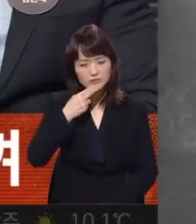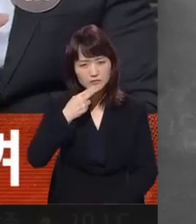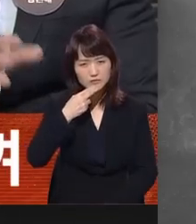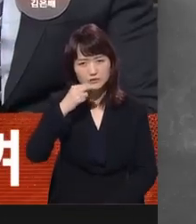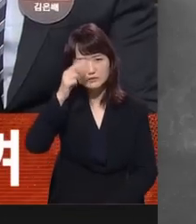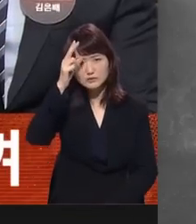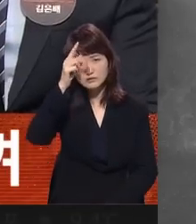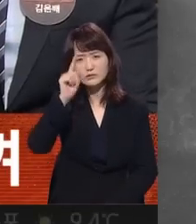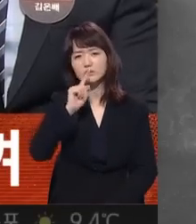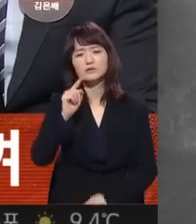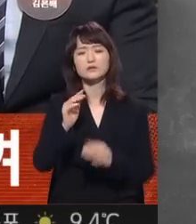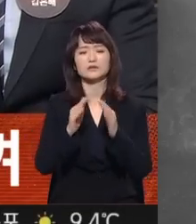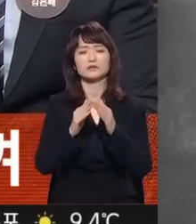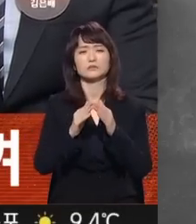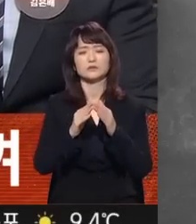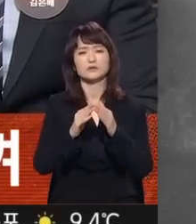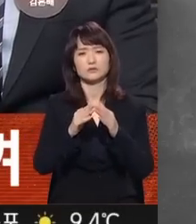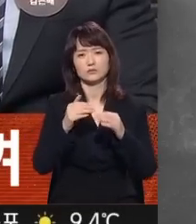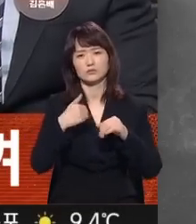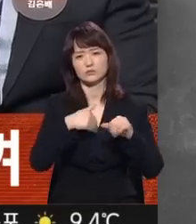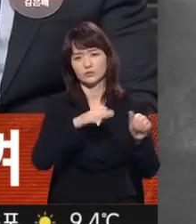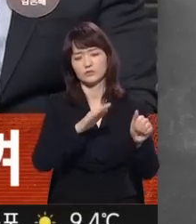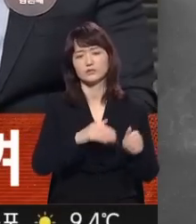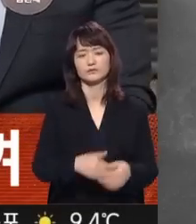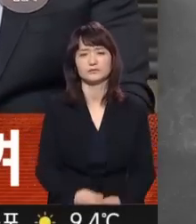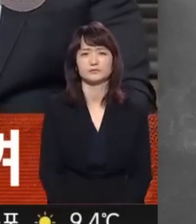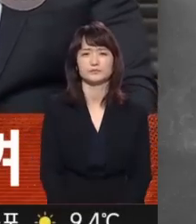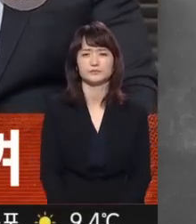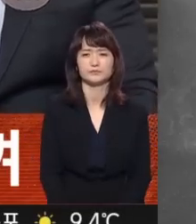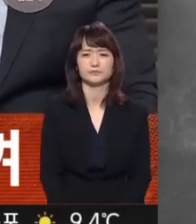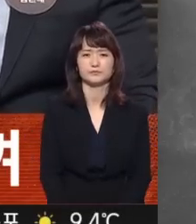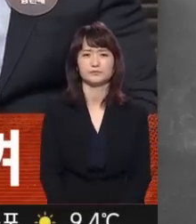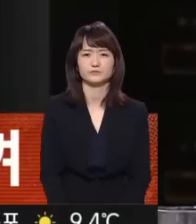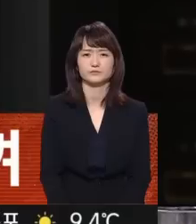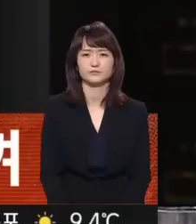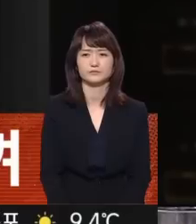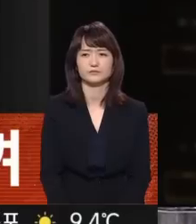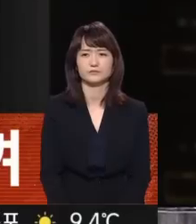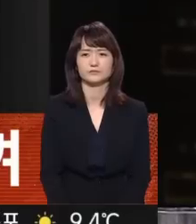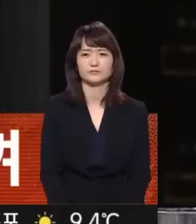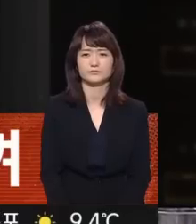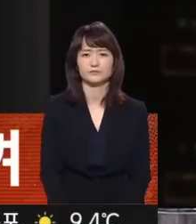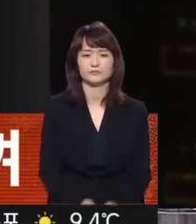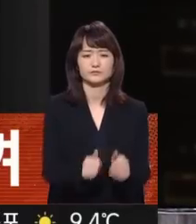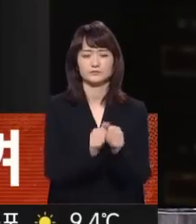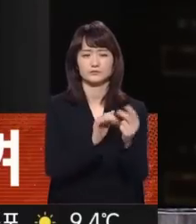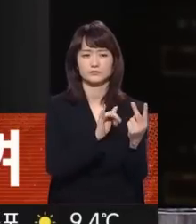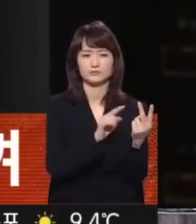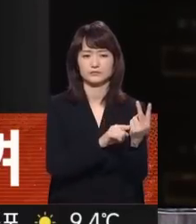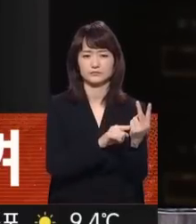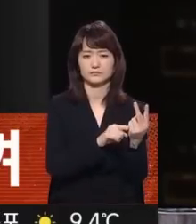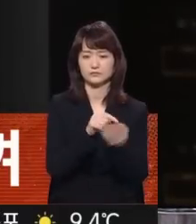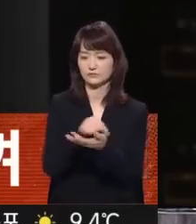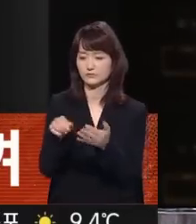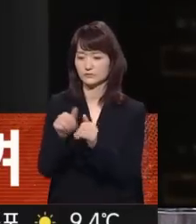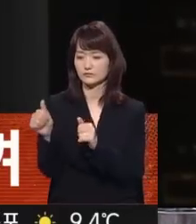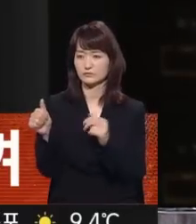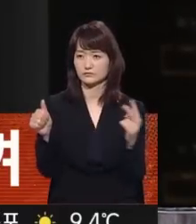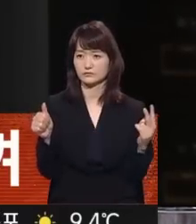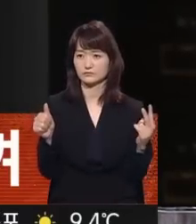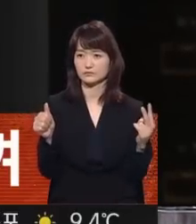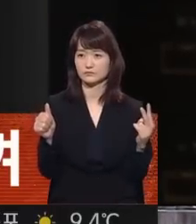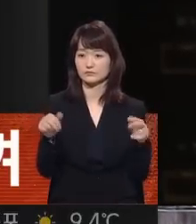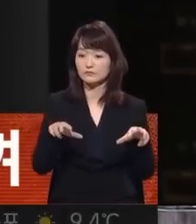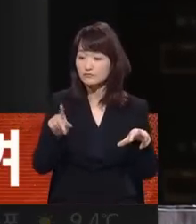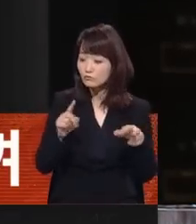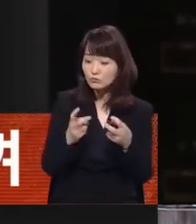경찰에서는 귀가 조치를 했다 좀 아쉬움이 남습니다 그렇습니다 팀장님 말씀하신 것처럼 가해자들 앞에서이 피해자 애가 야 지금